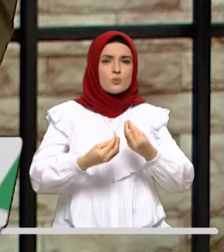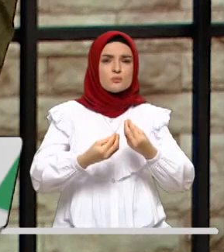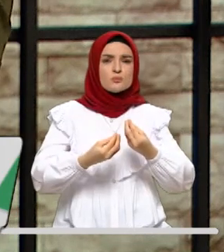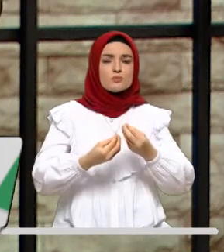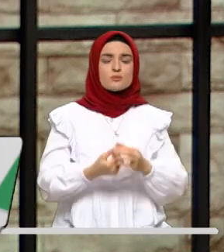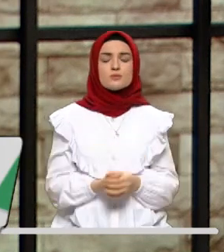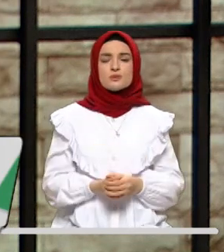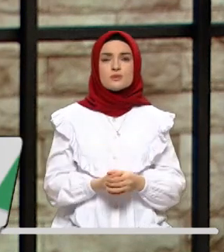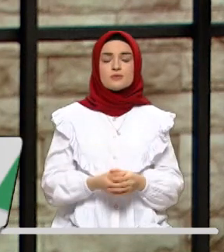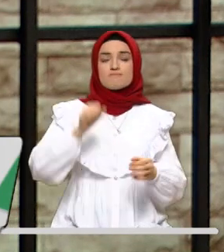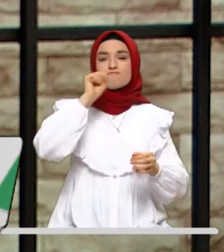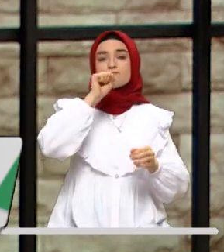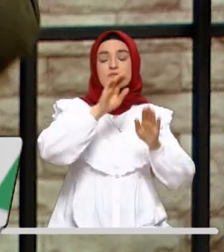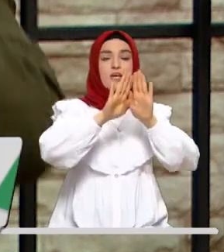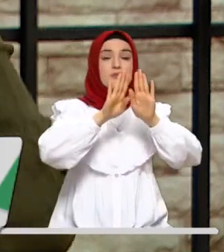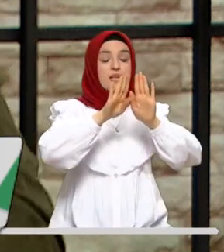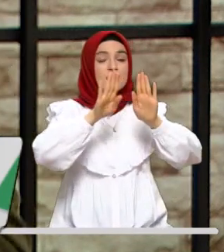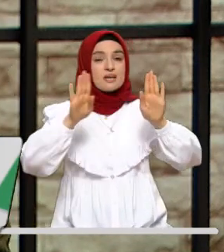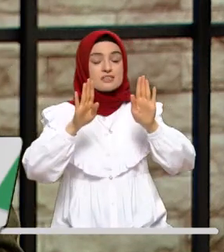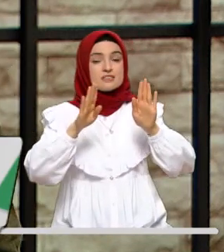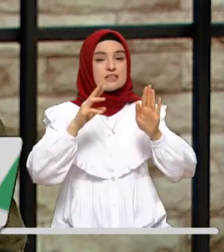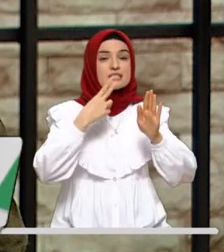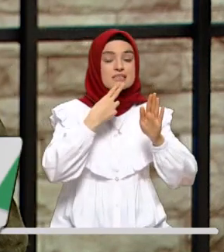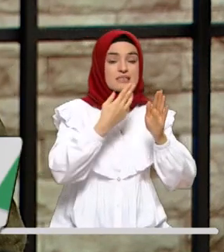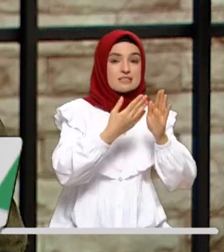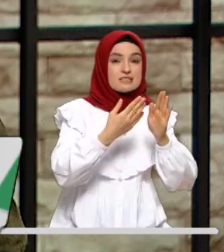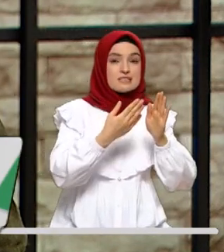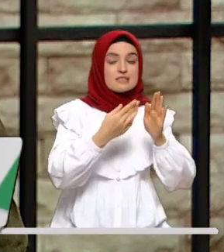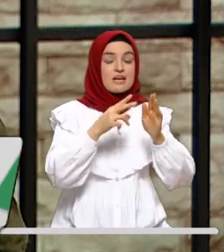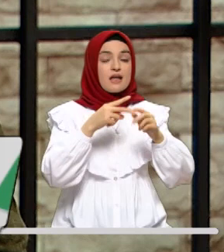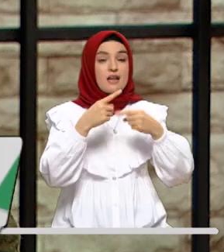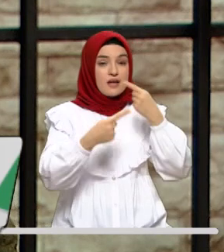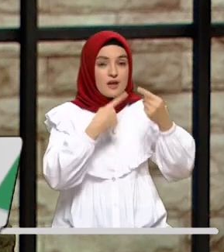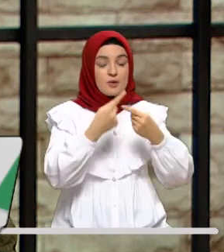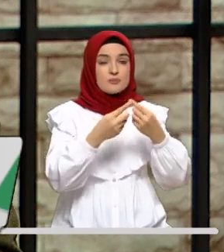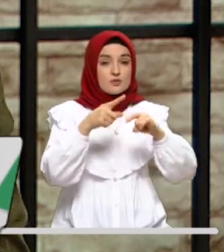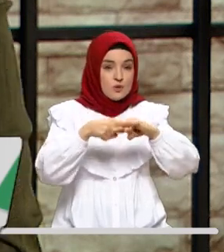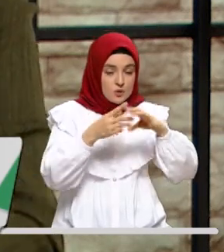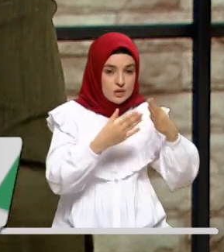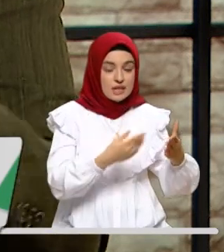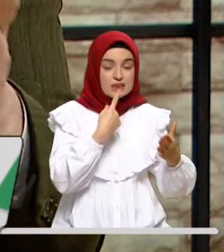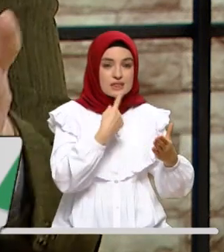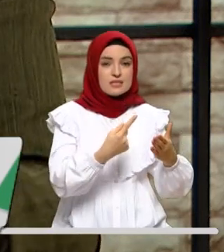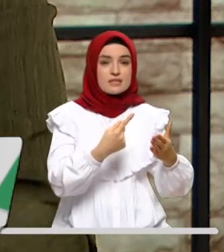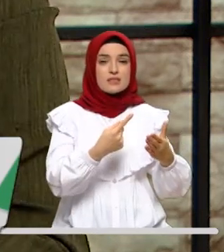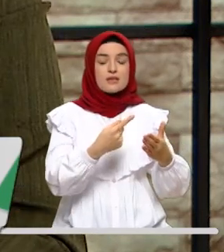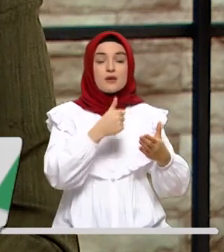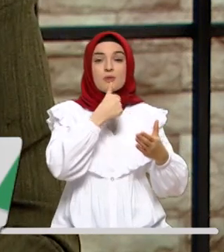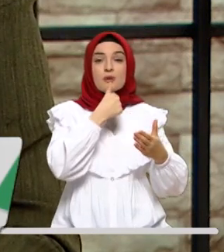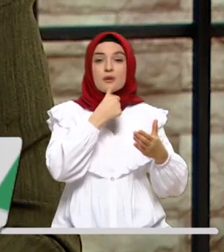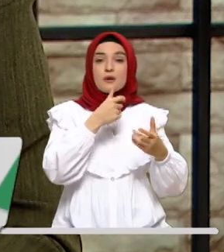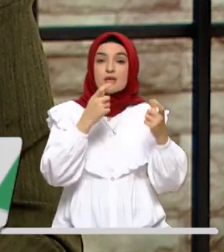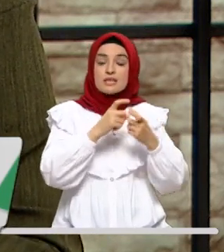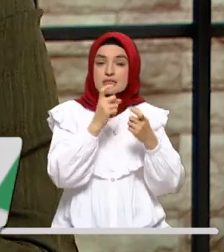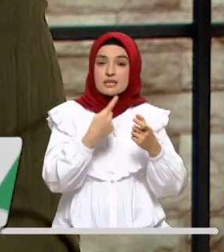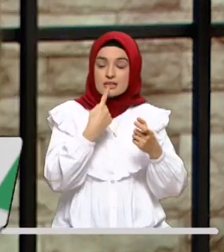Vurdu kapıdan, açtı kızı. Akif amca hoş geldin. Baban nerede? Senin gelmeyeceğini düşünerek üst